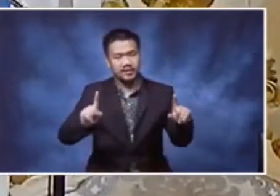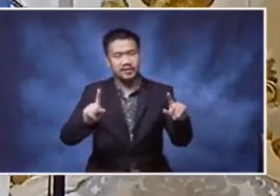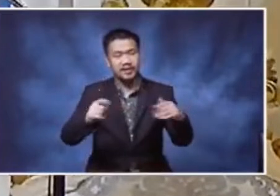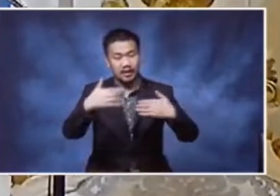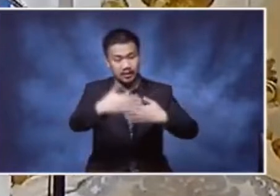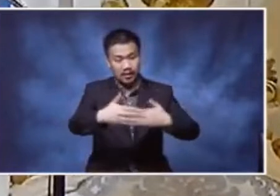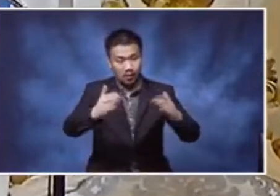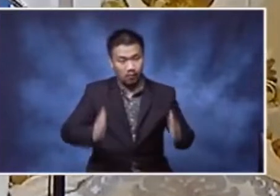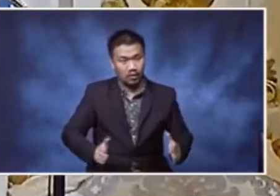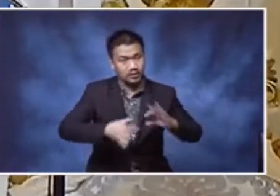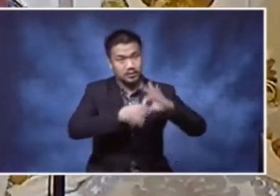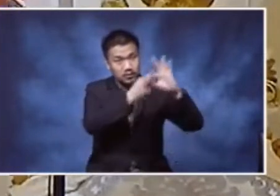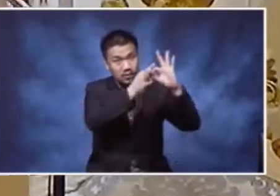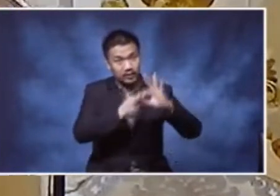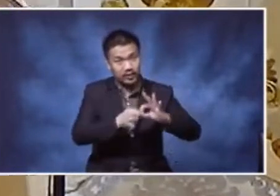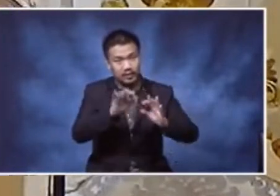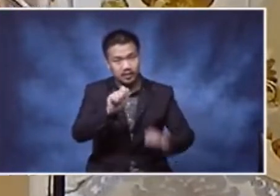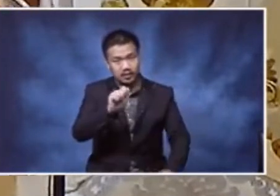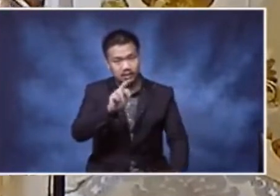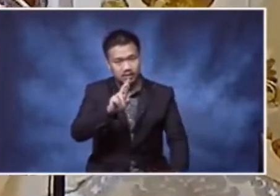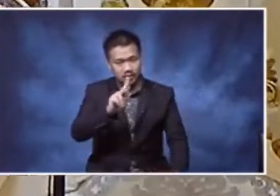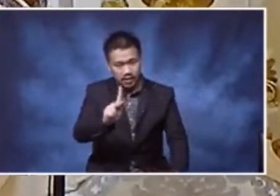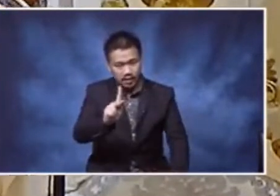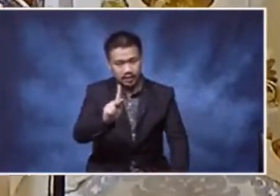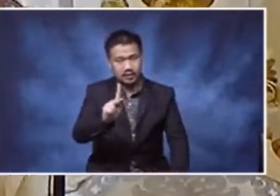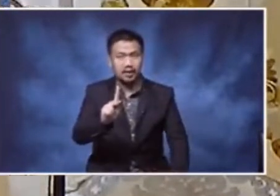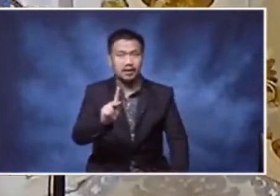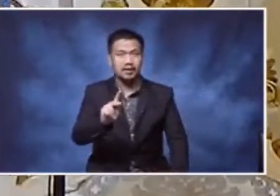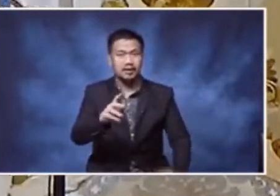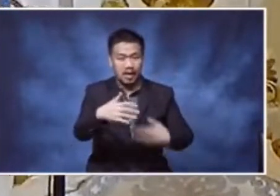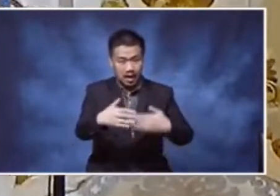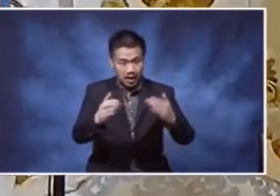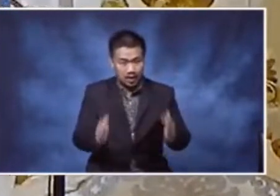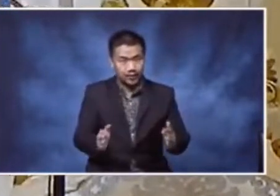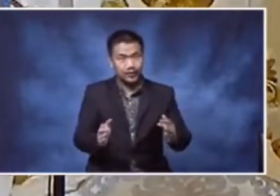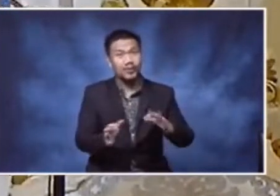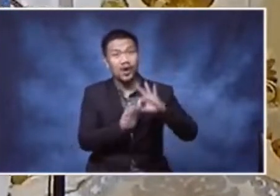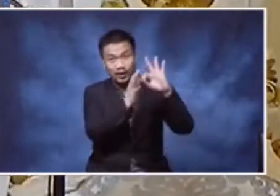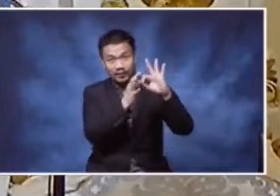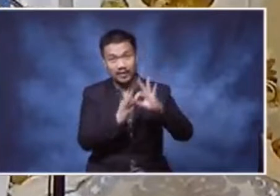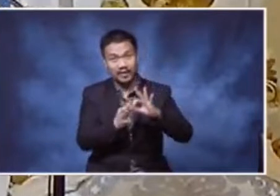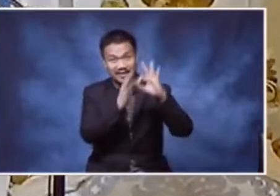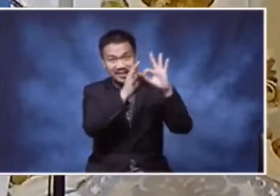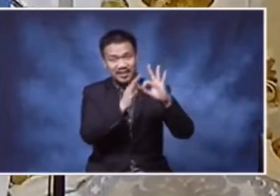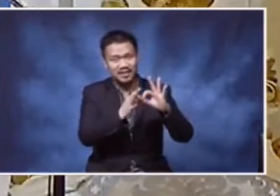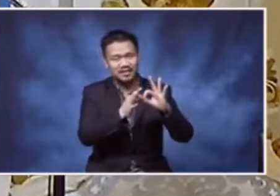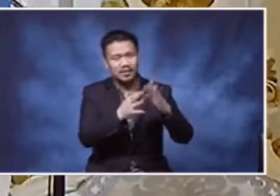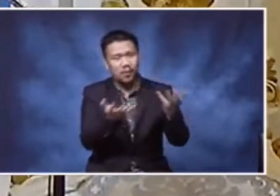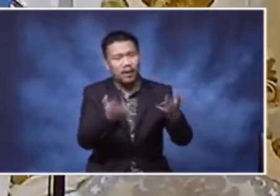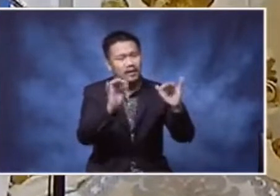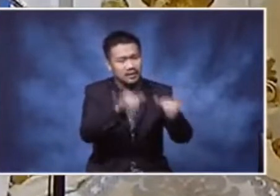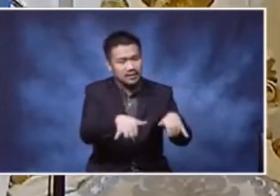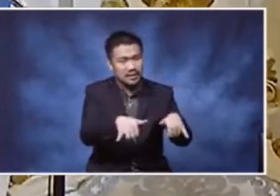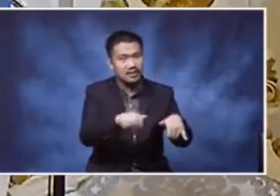of the Covenant, ay nakatira lang sa isang tolda. Kaya may balak siyang gumawa ng